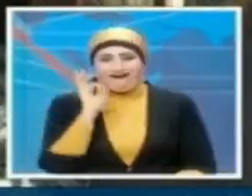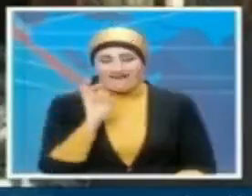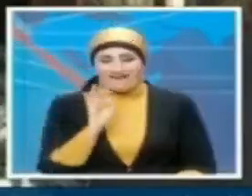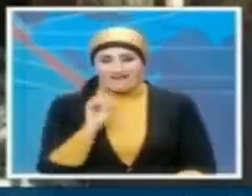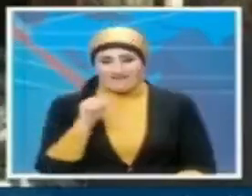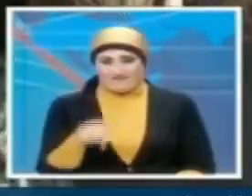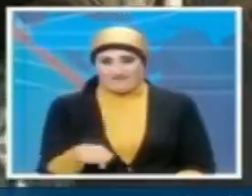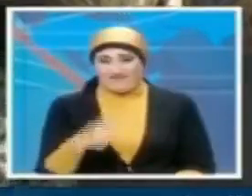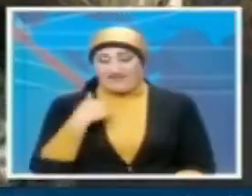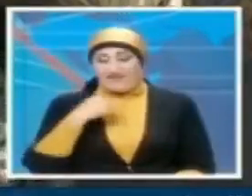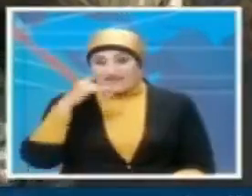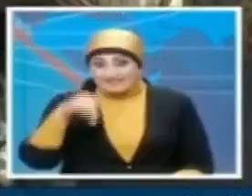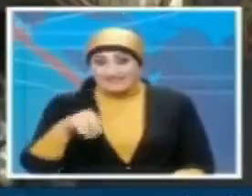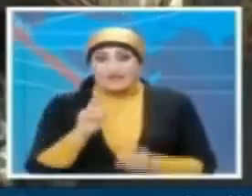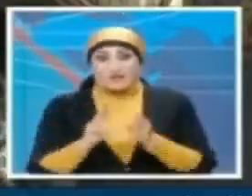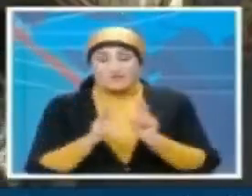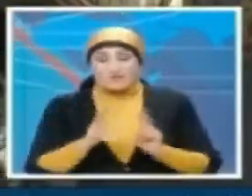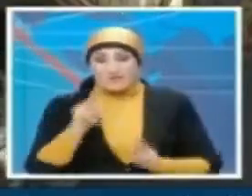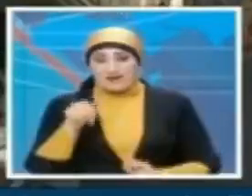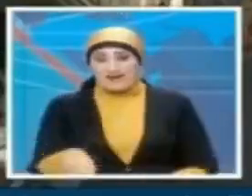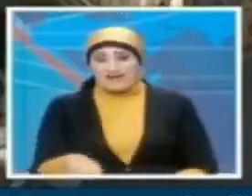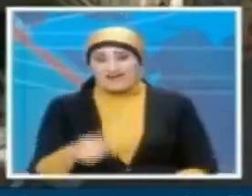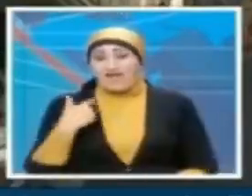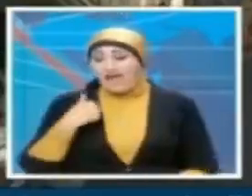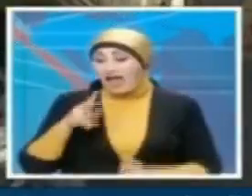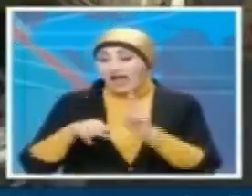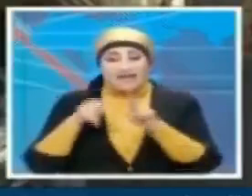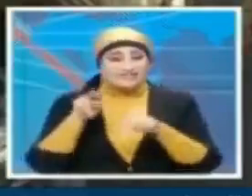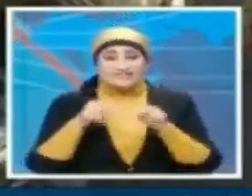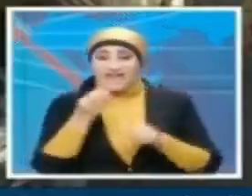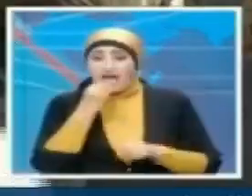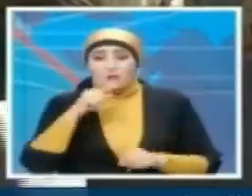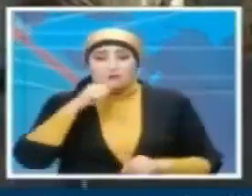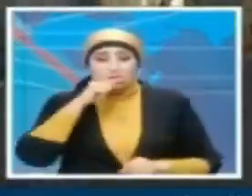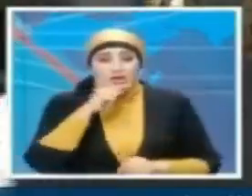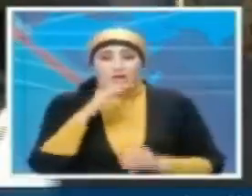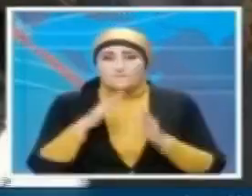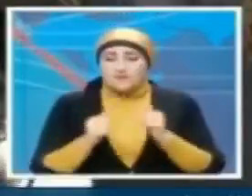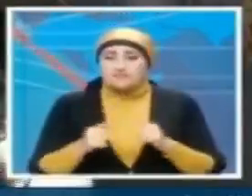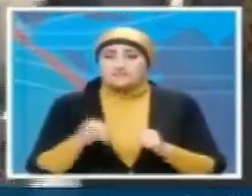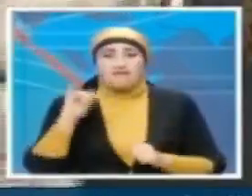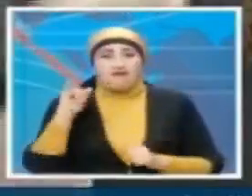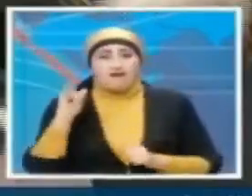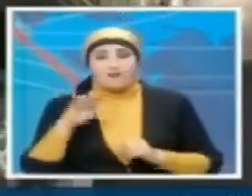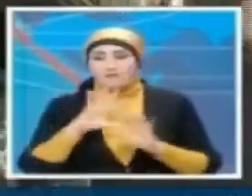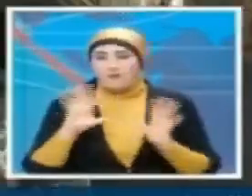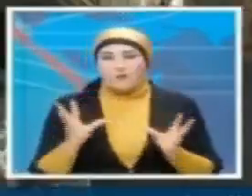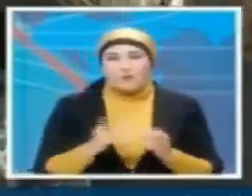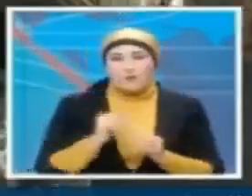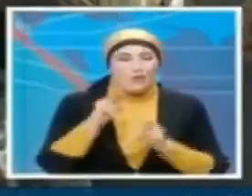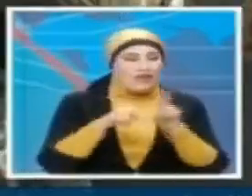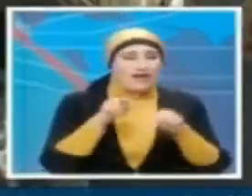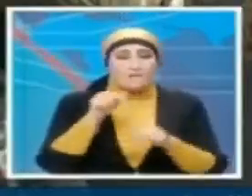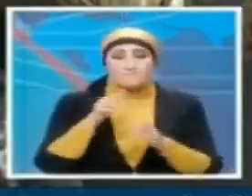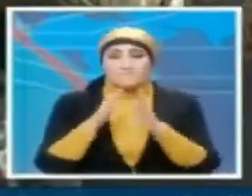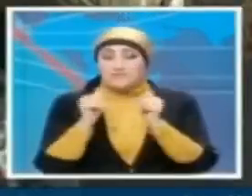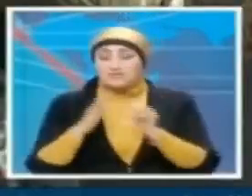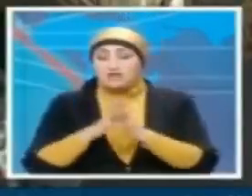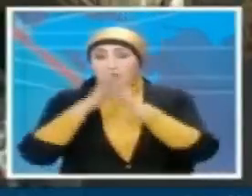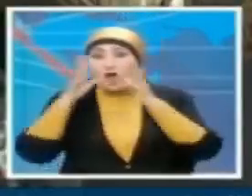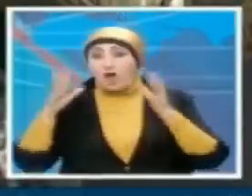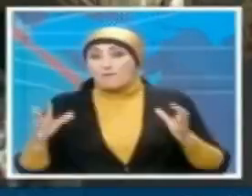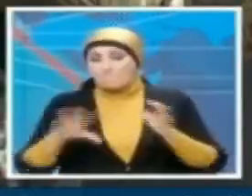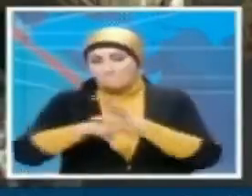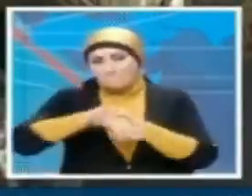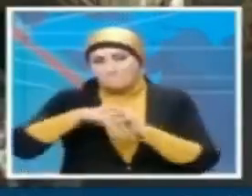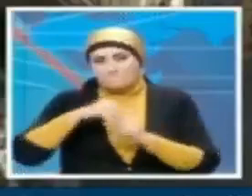هو ياتي الى المهرجان ويحصل على ما يريد من جميع التمور المصريه والعربيه الموجوده في المهرجان. ومصر كاكبر دوله منتجه